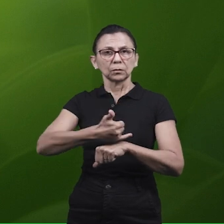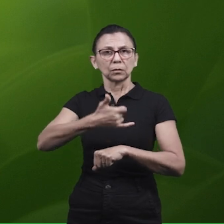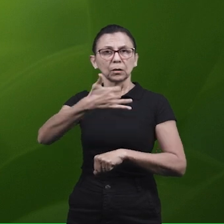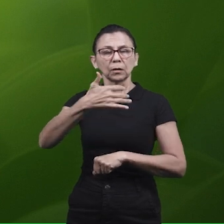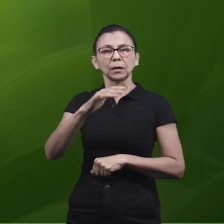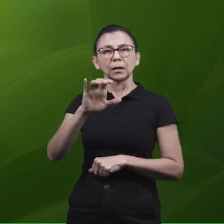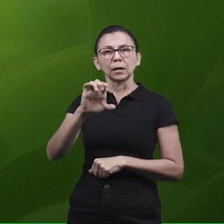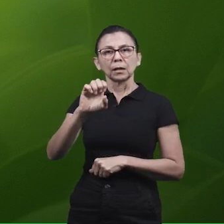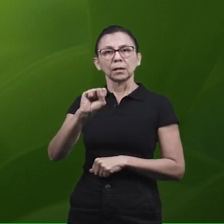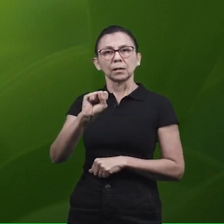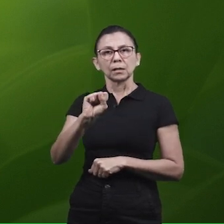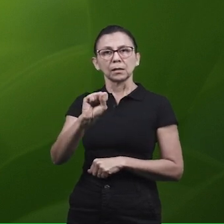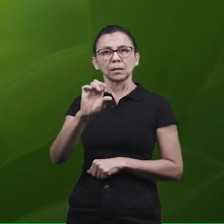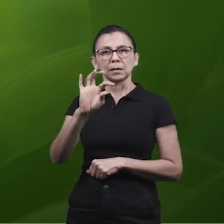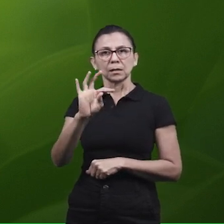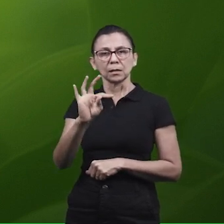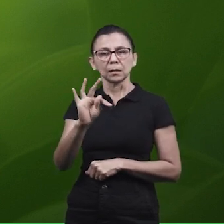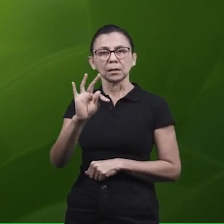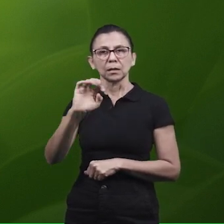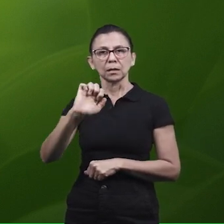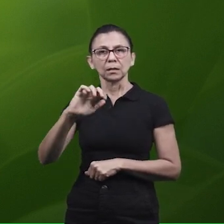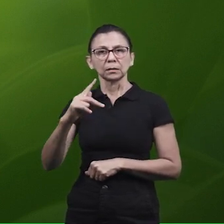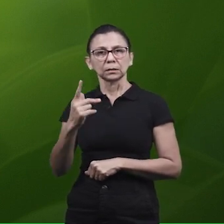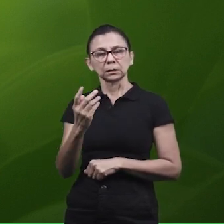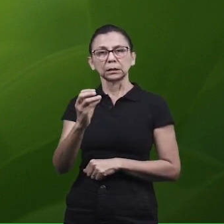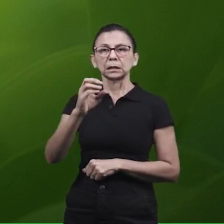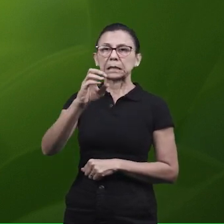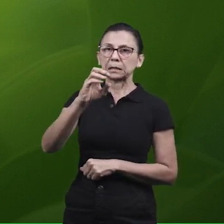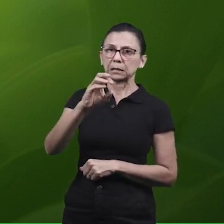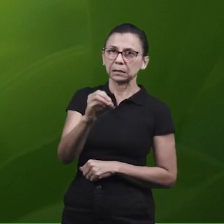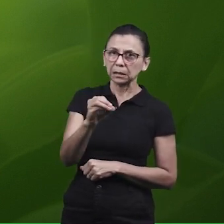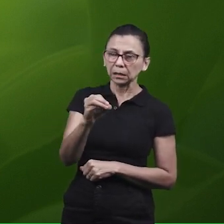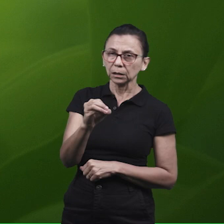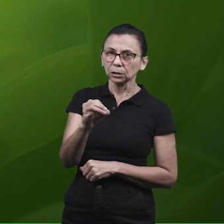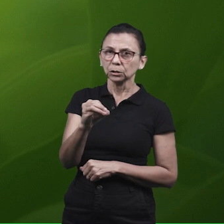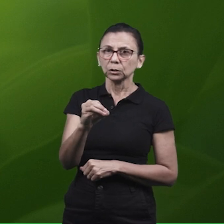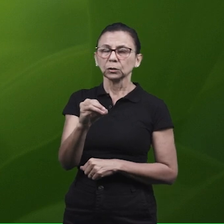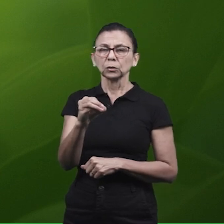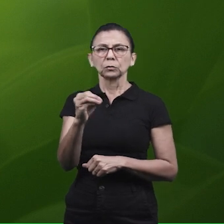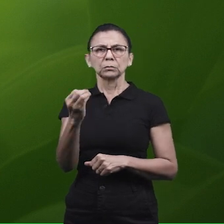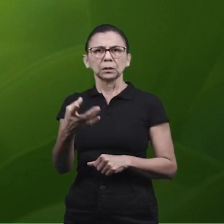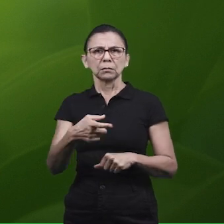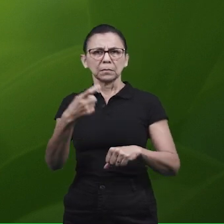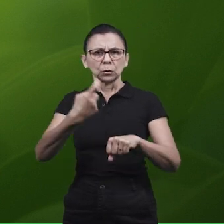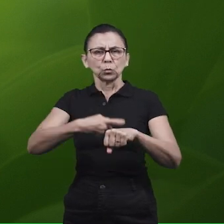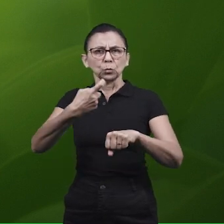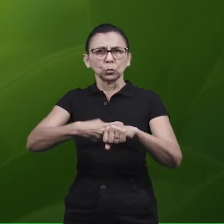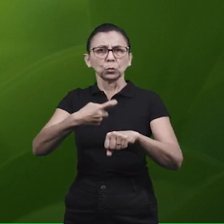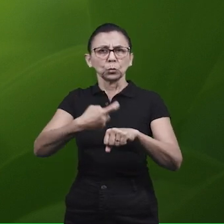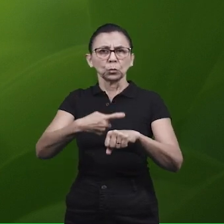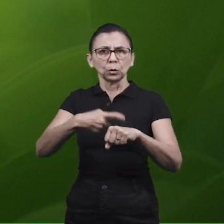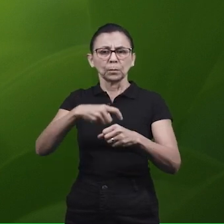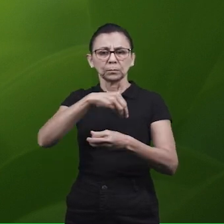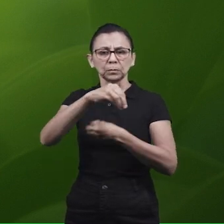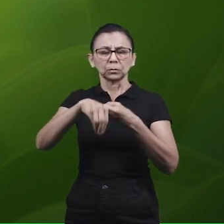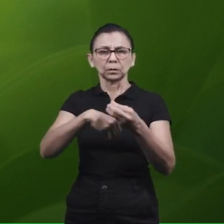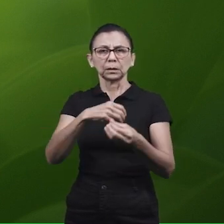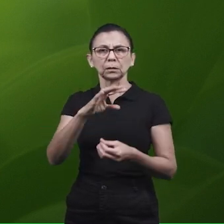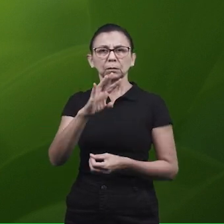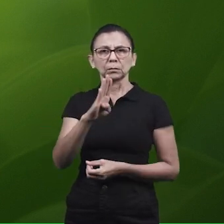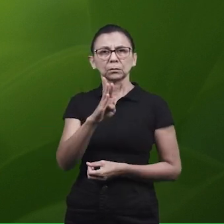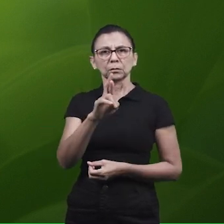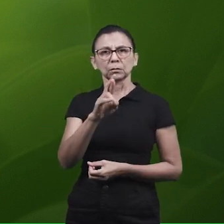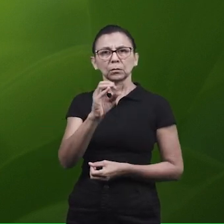après, on a commencé à mélanger au cuivre un autre métal appelé